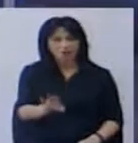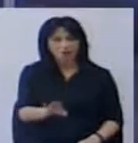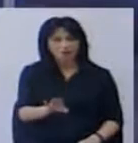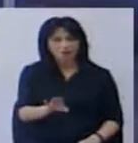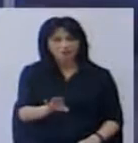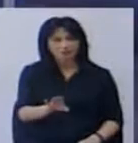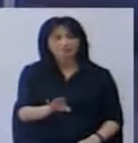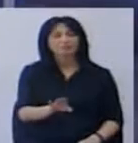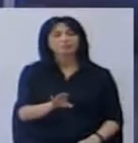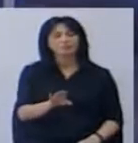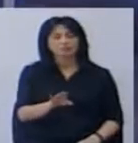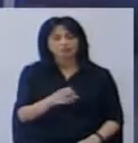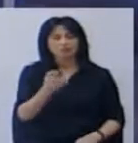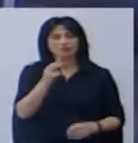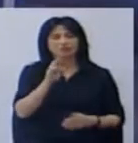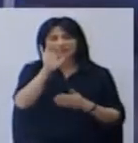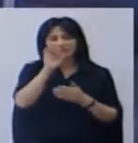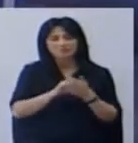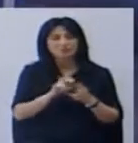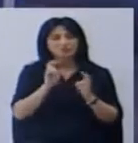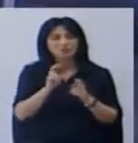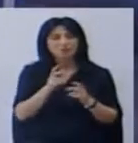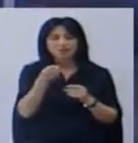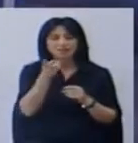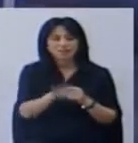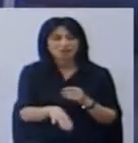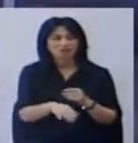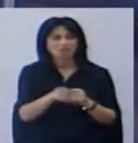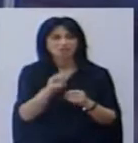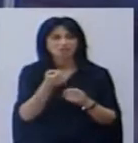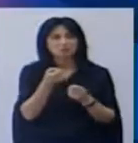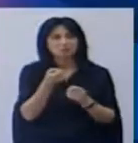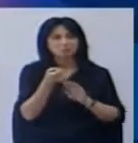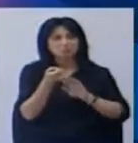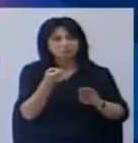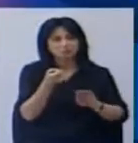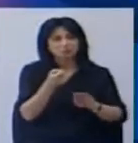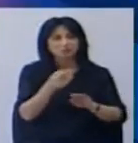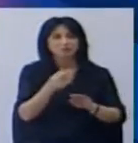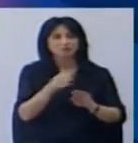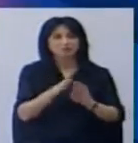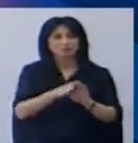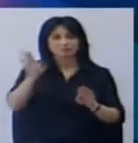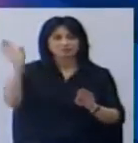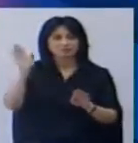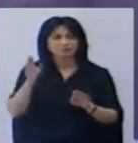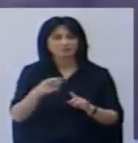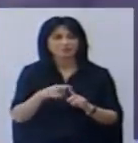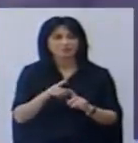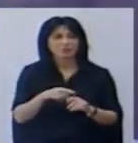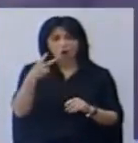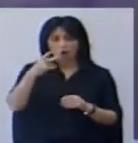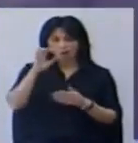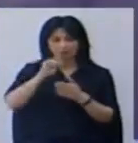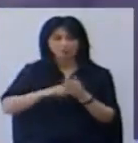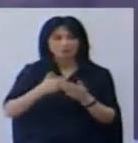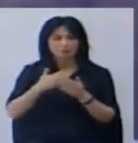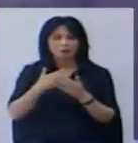არის საშემოსავლო გადასახადის ნაწილში, რომ დარჩეს ეს თანხა თქვენთან. ეს არის მათ შორის. მხოლოდ ეგ არა.